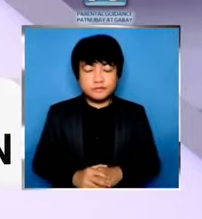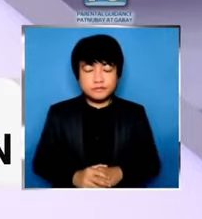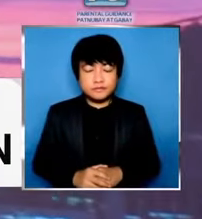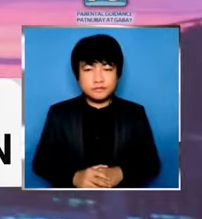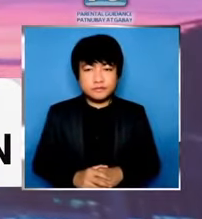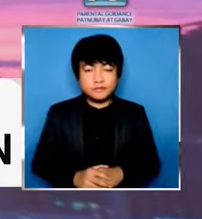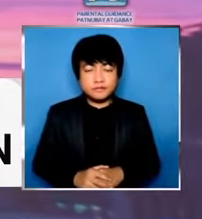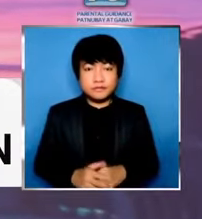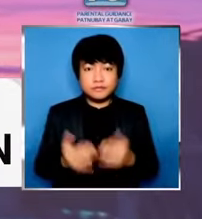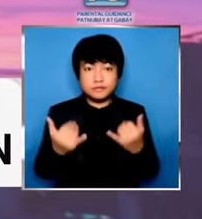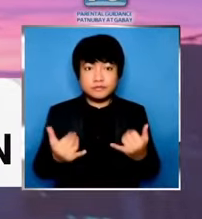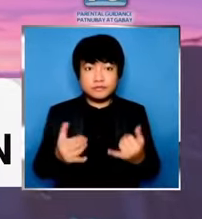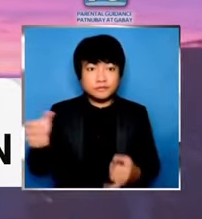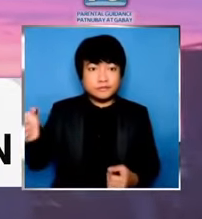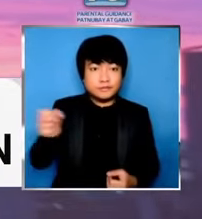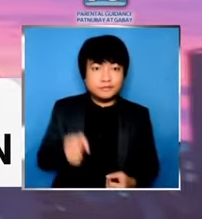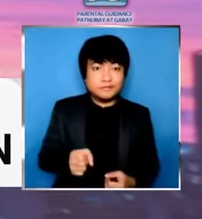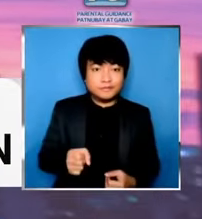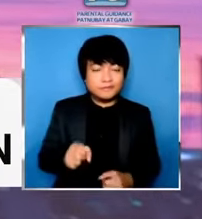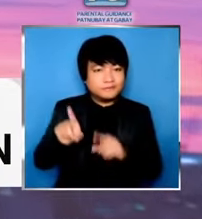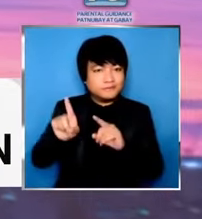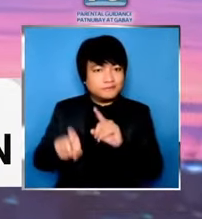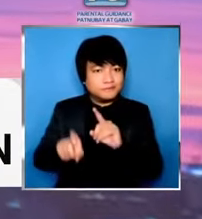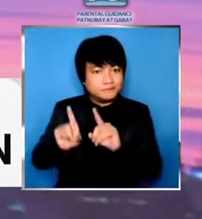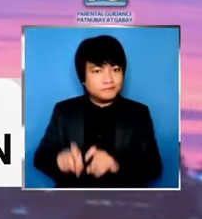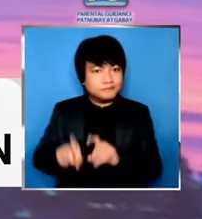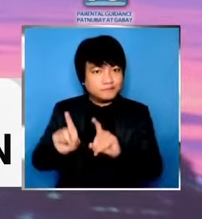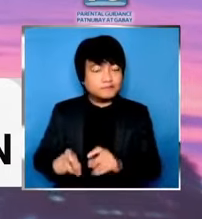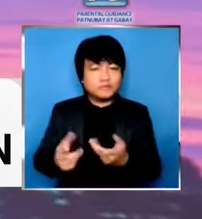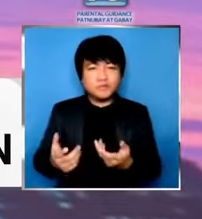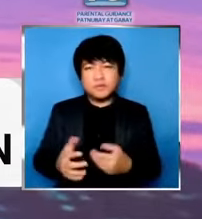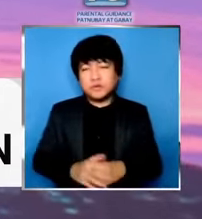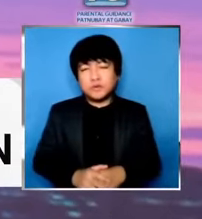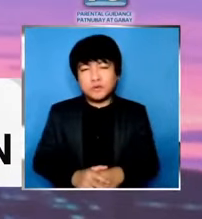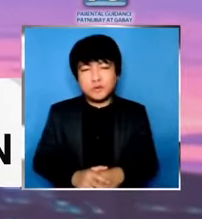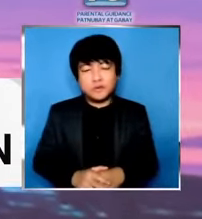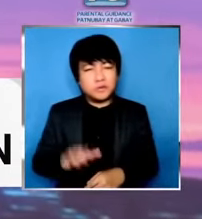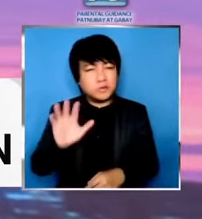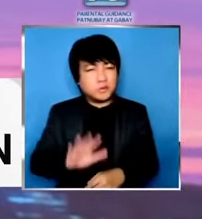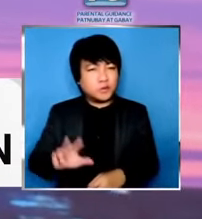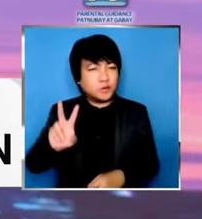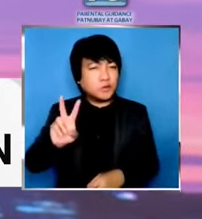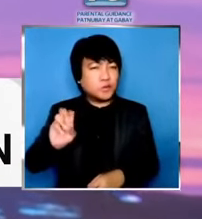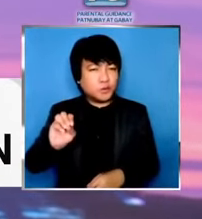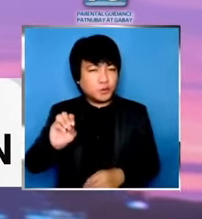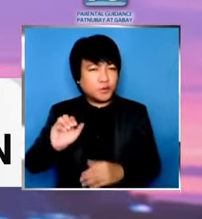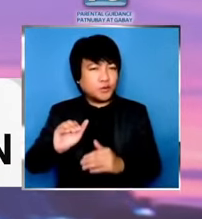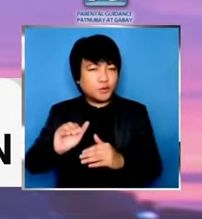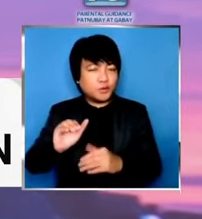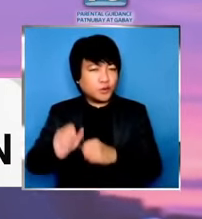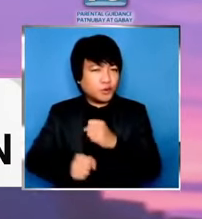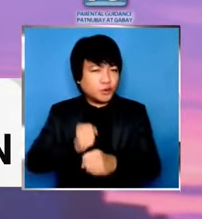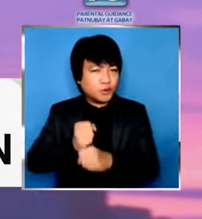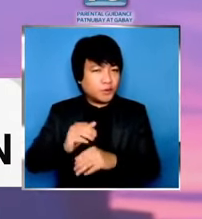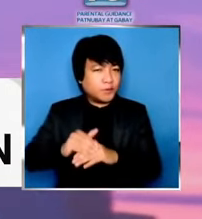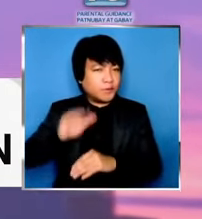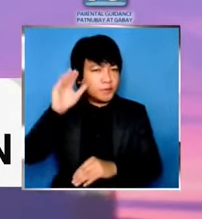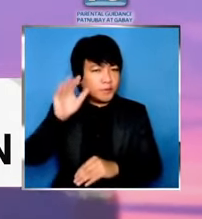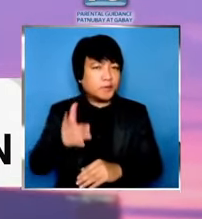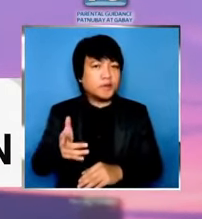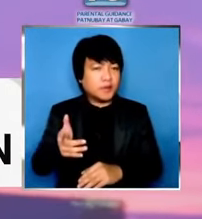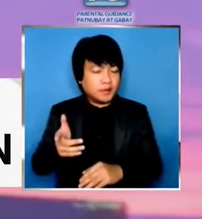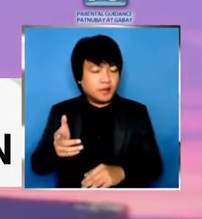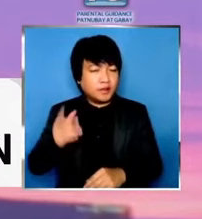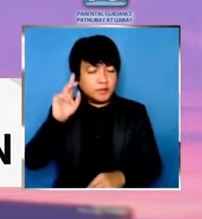lie detector test mula sa mahigit 2 dekada sa showbiz. Nagtagumpay din sa politika eh ngayon. Sparkle artist na, Eat